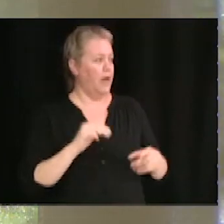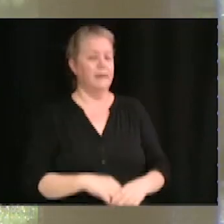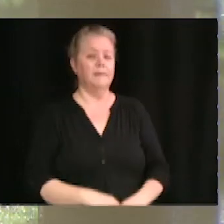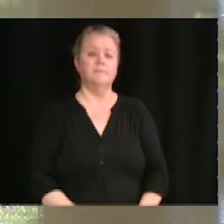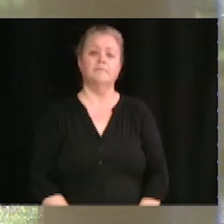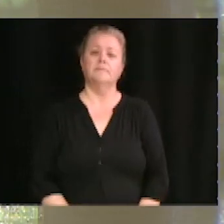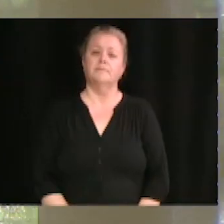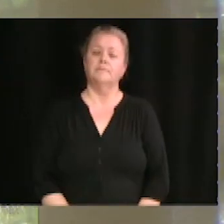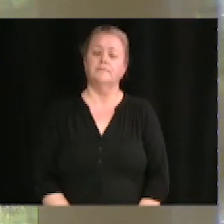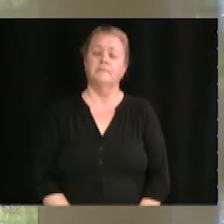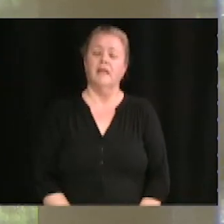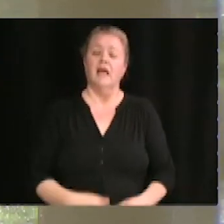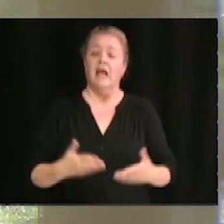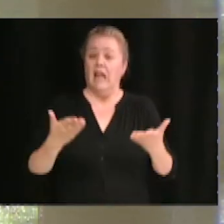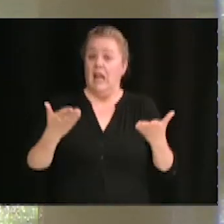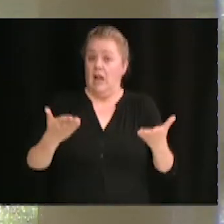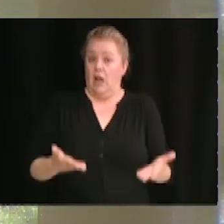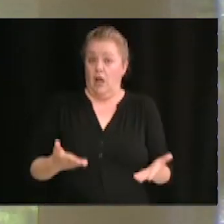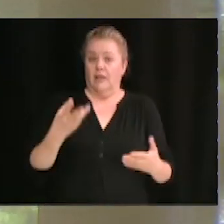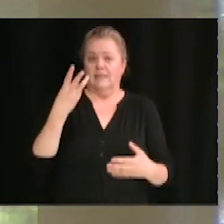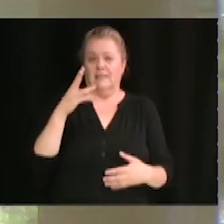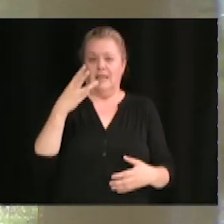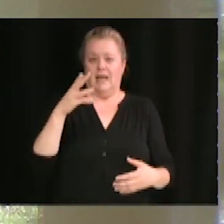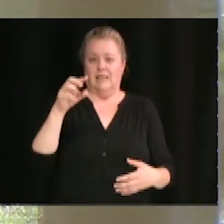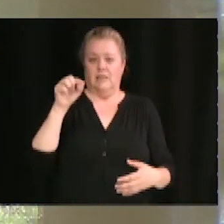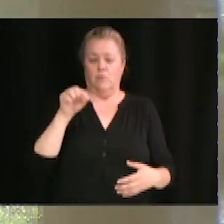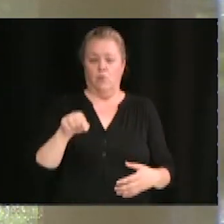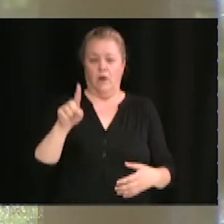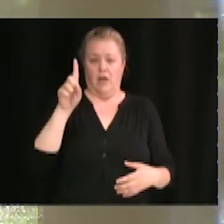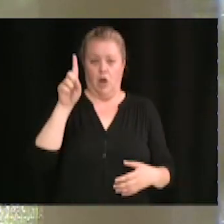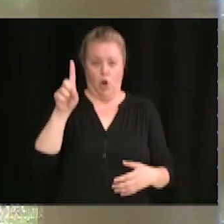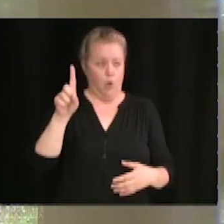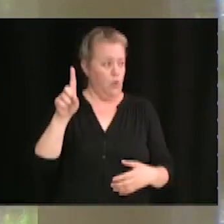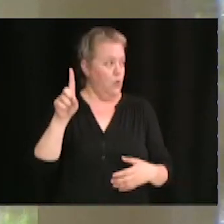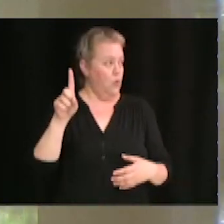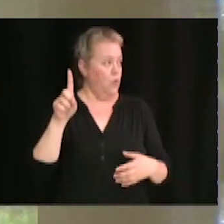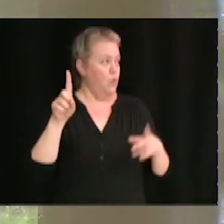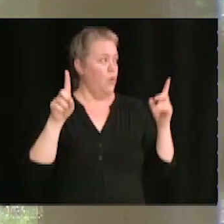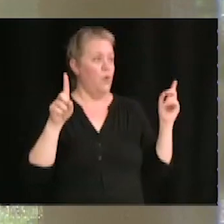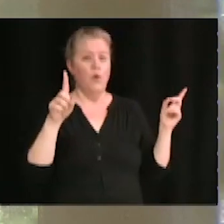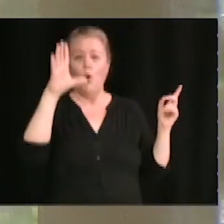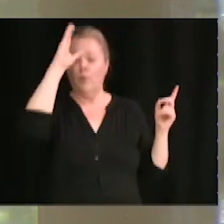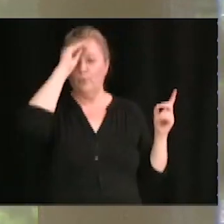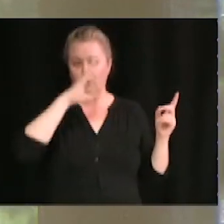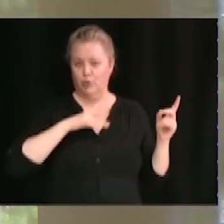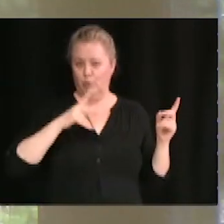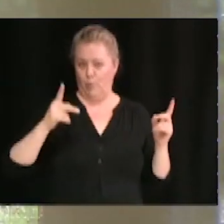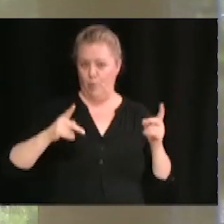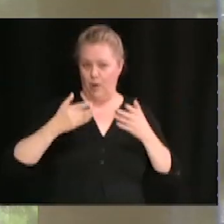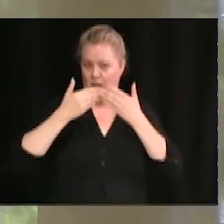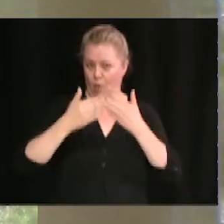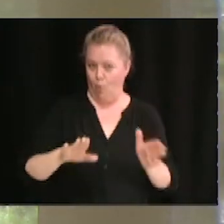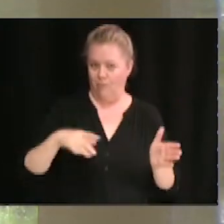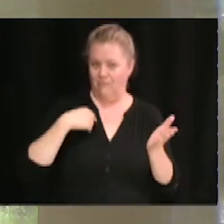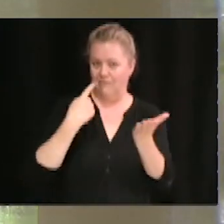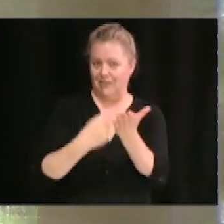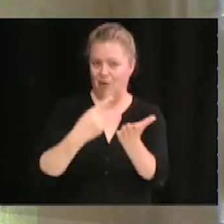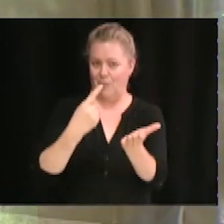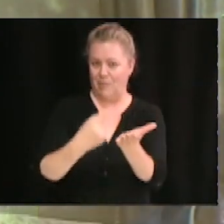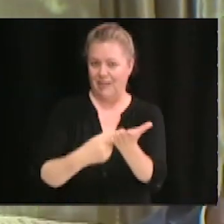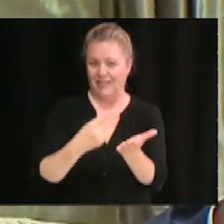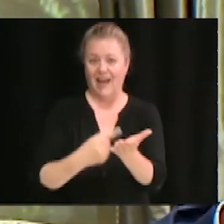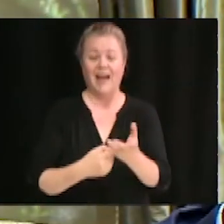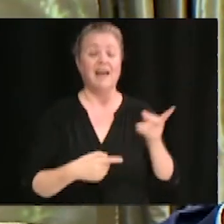Intervention des membres du conseil municipal à 16.1. M. Paulin. Bien oui, merci M. le maire. Vous l'avez